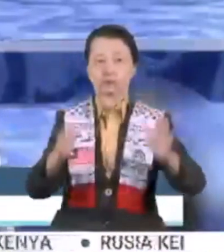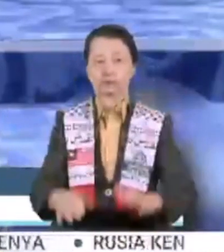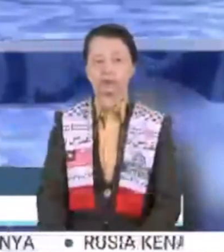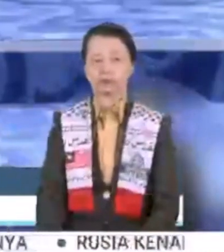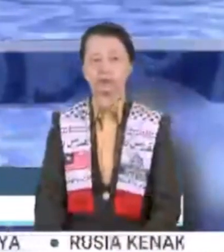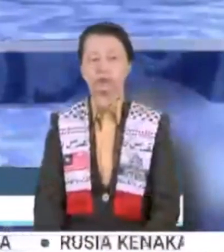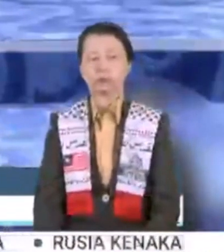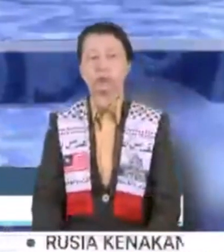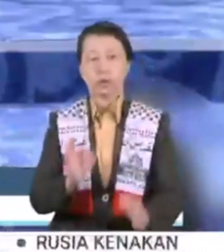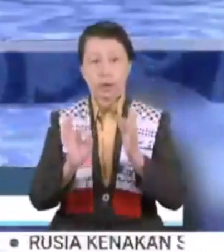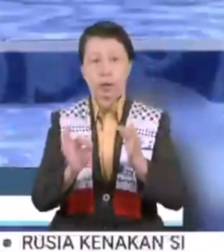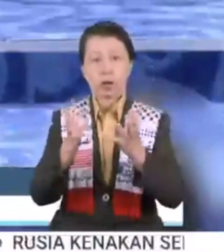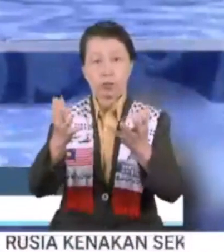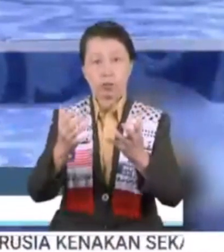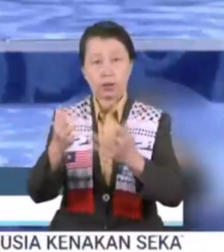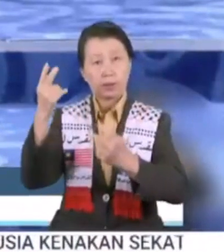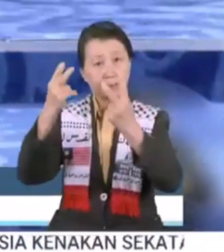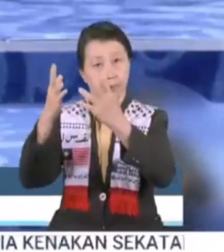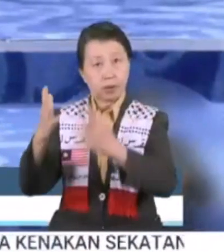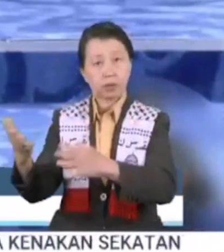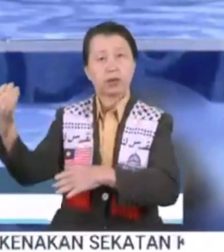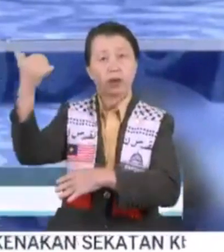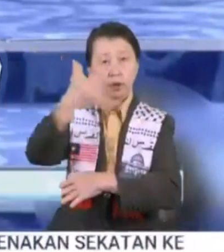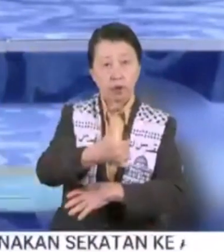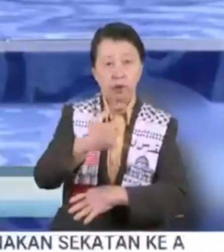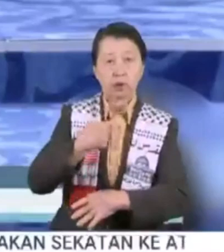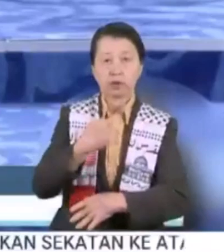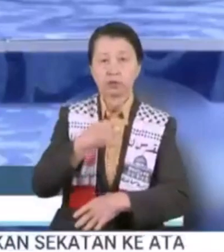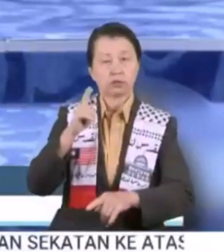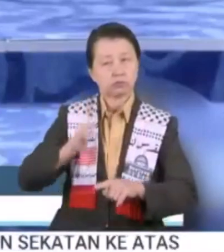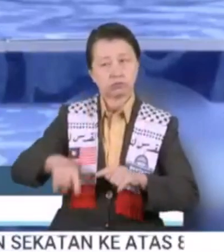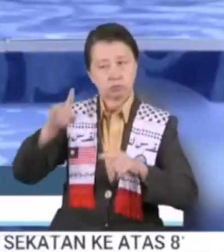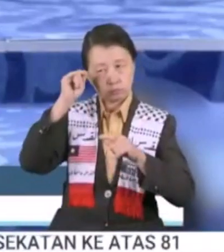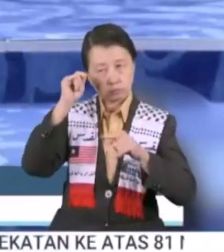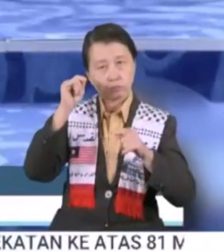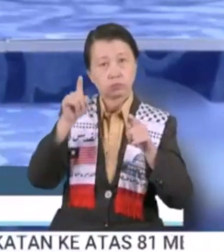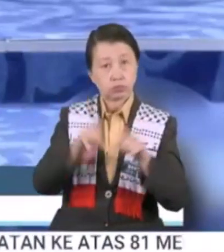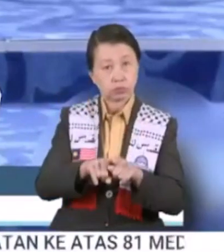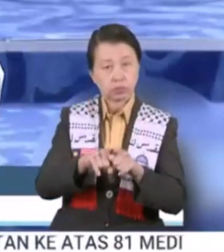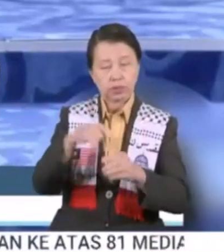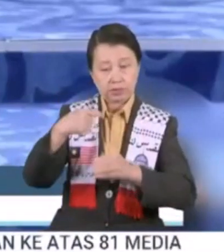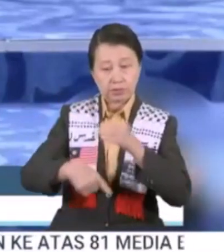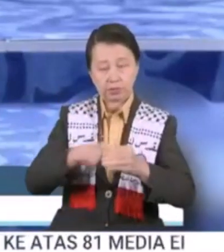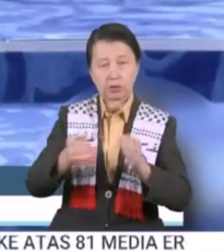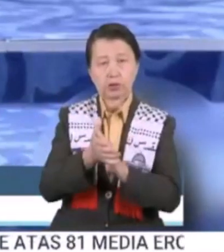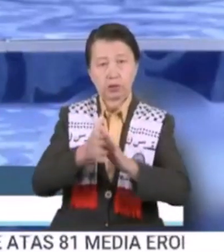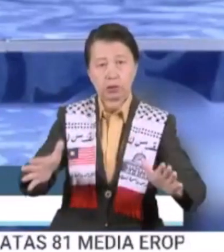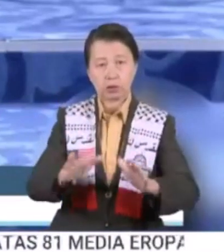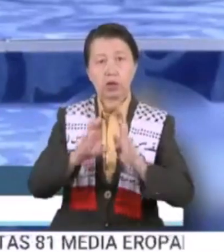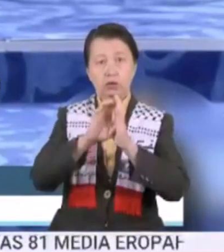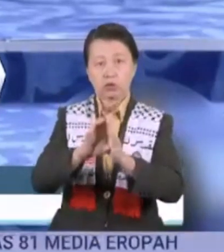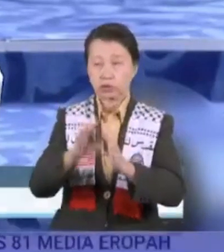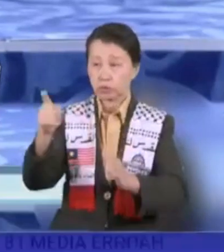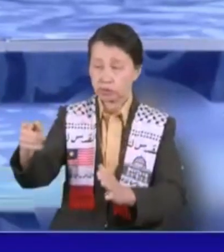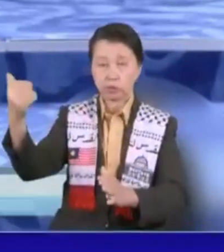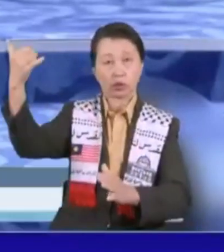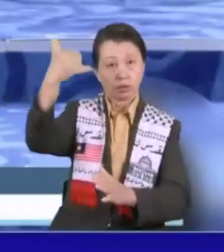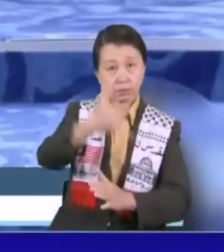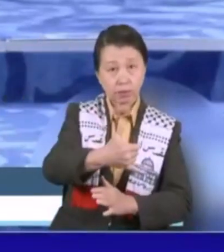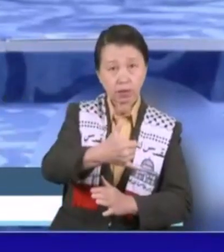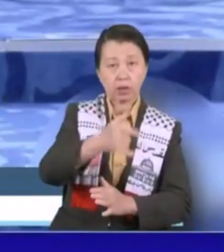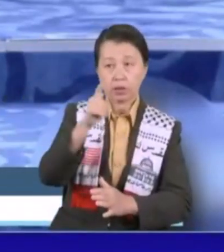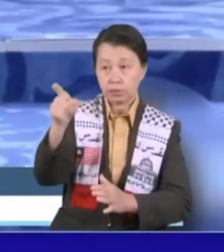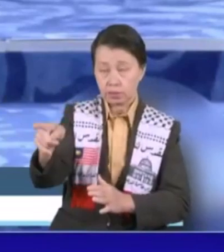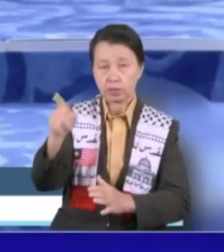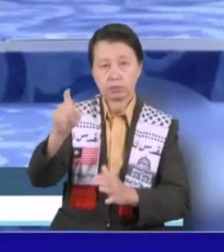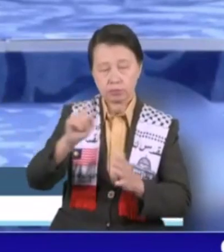Kalau kita nak orang masuk, kita tidak akan kompromis isu keselamatan. Misalnya kalau dia masuk, kita wajibkan sekarang ini dia kena